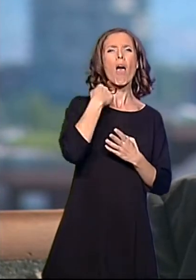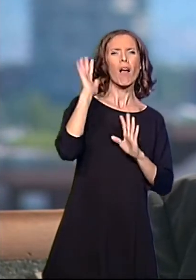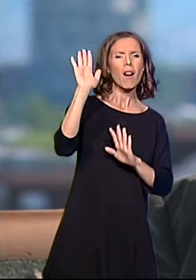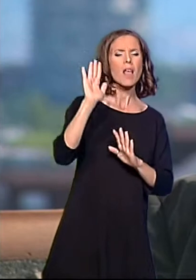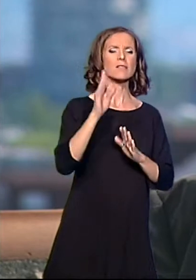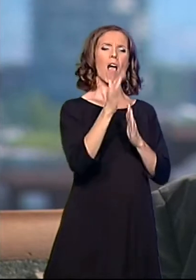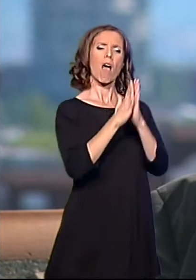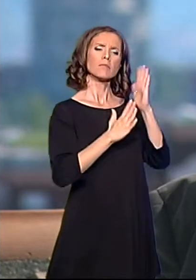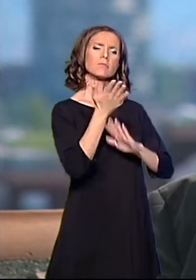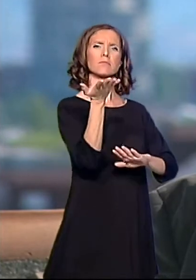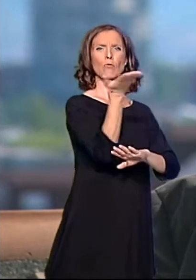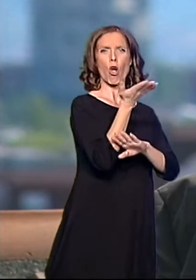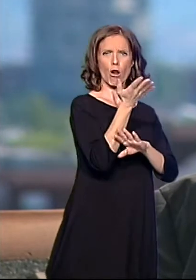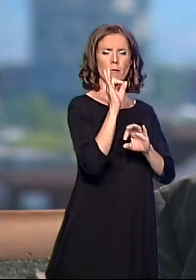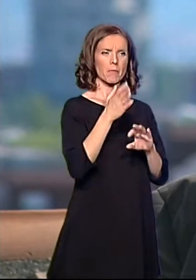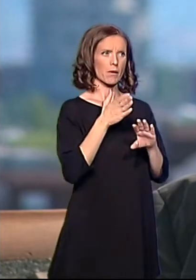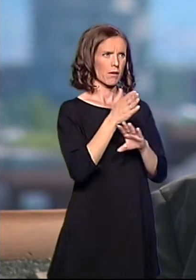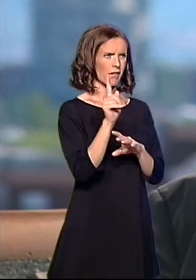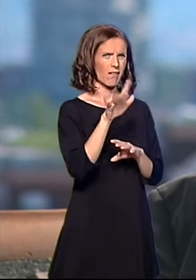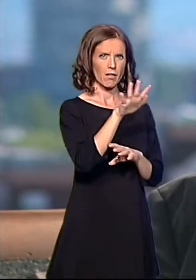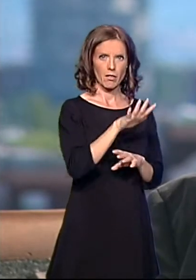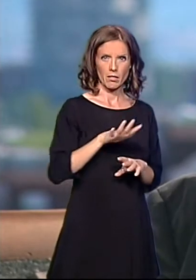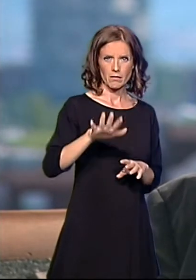i tako dalje. Ne, međutim, to je jedna obična, onako,